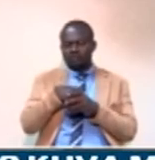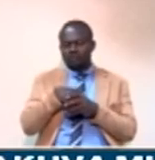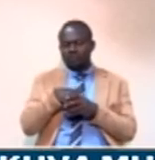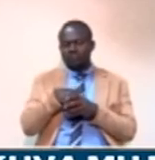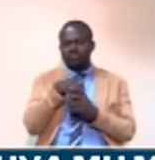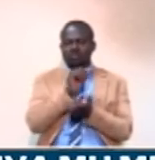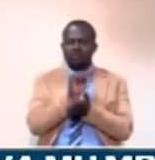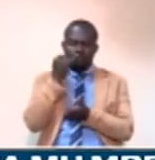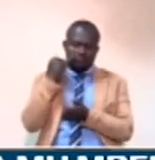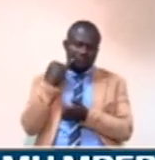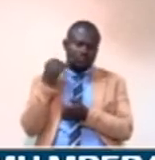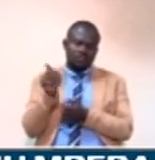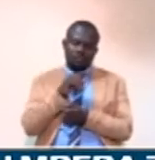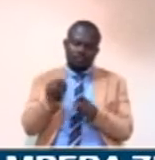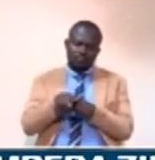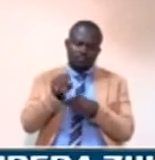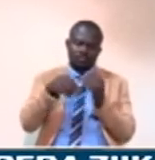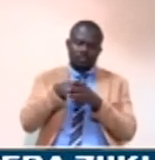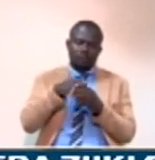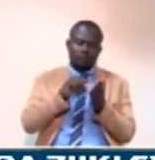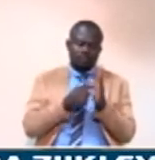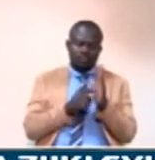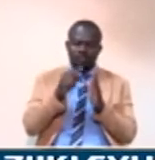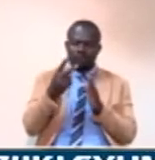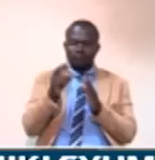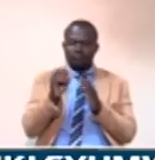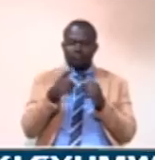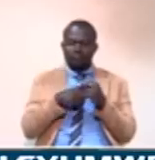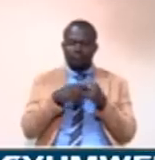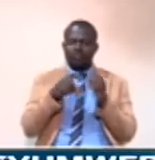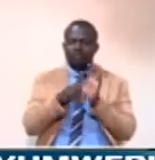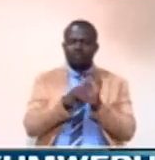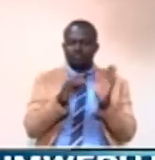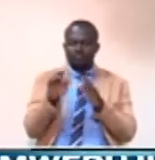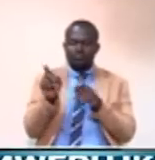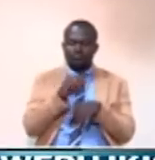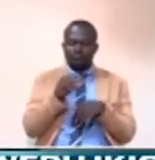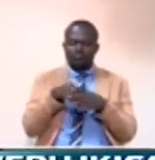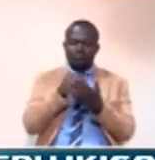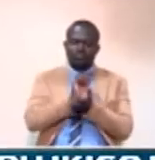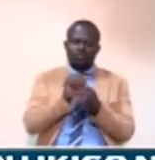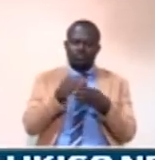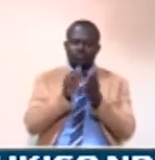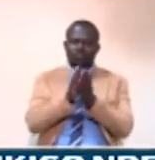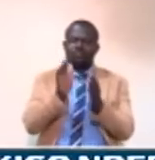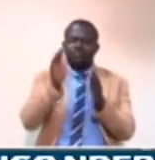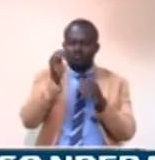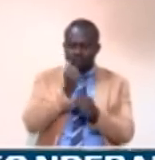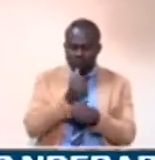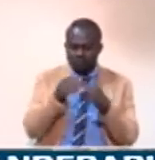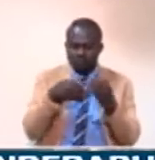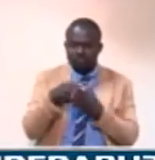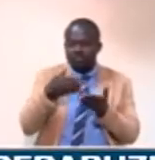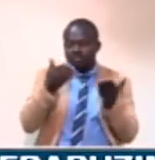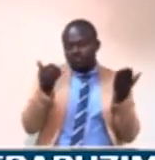biremereye. Ibyaha nk'ibi bihanwa n'ingingo ya 276 y'itegeko riteganya ibyaha n'ibihano muri rusange, aho ababikekwaho n'ibi